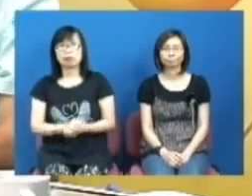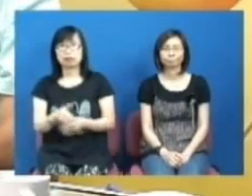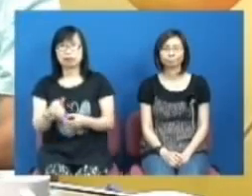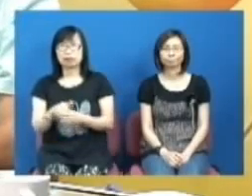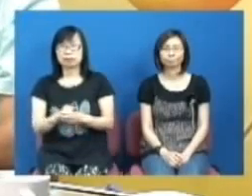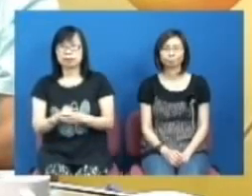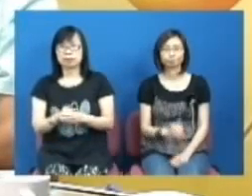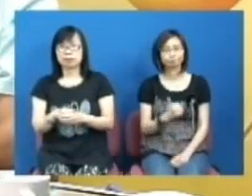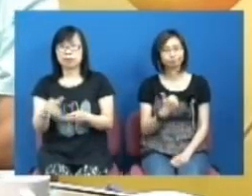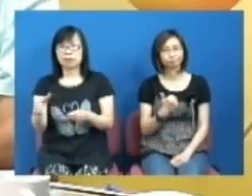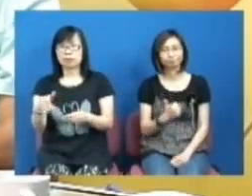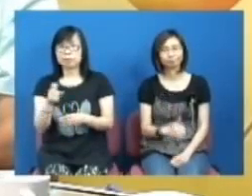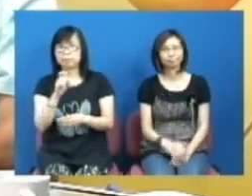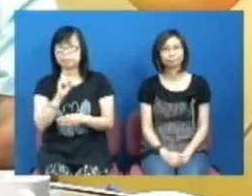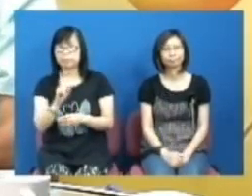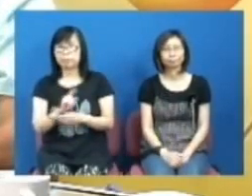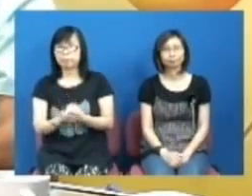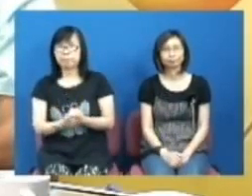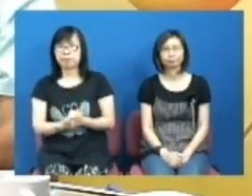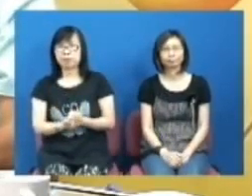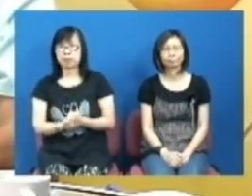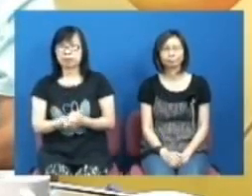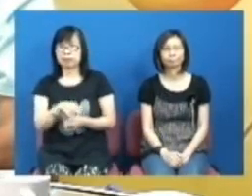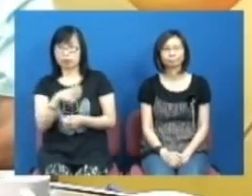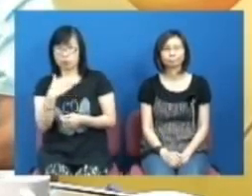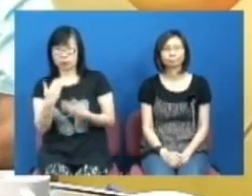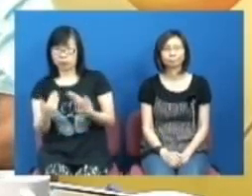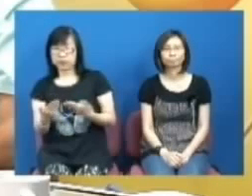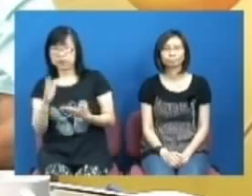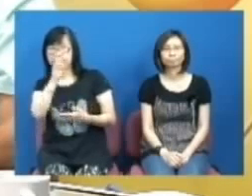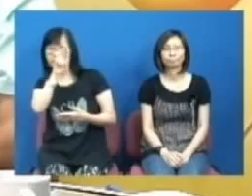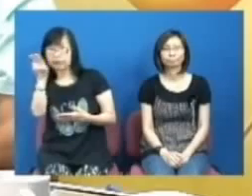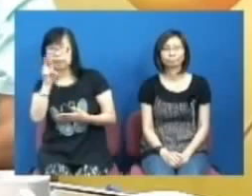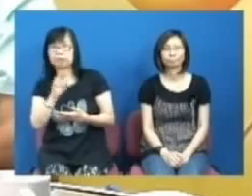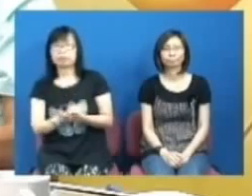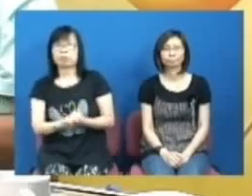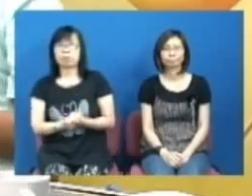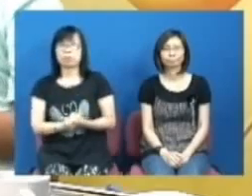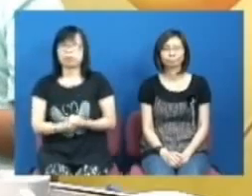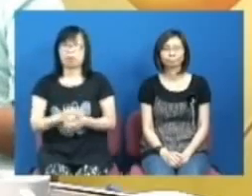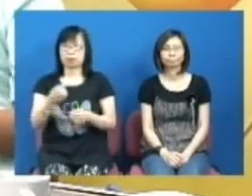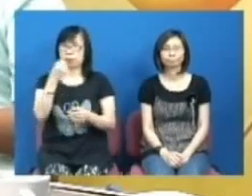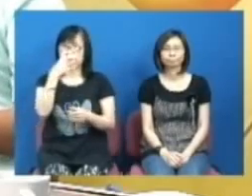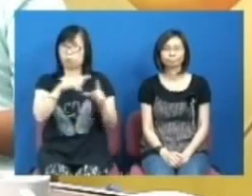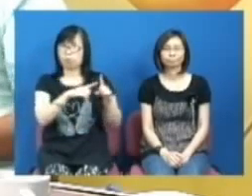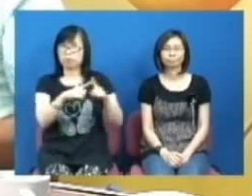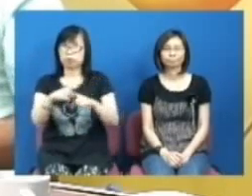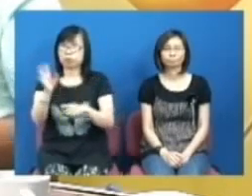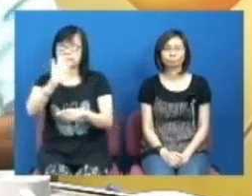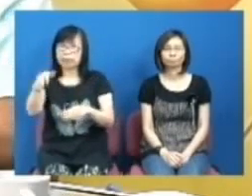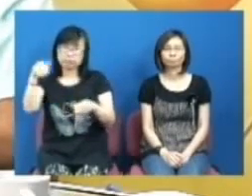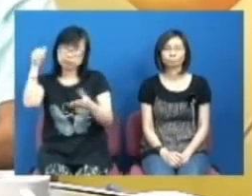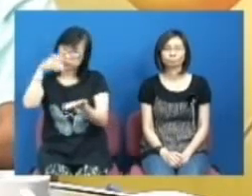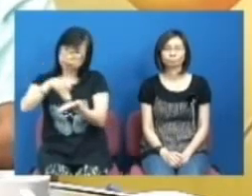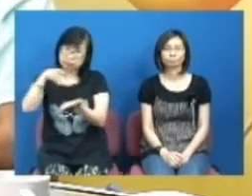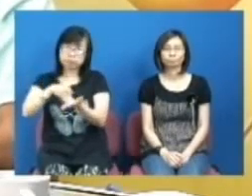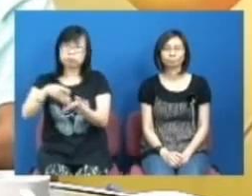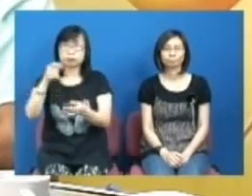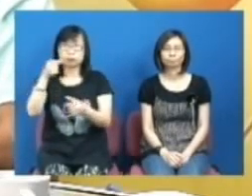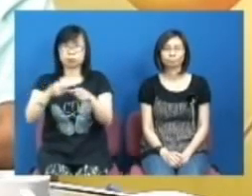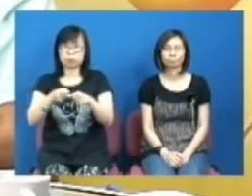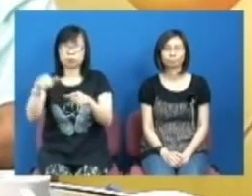旅啫嘛，如果唔係有咩咧？咁所以你睇到誒呢個成個民主黨對於點解唔參與公投係